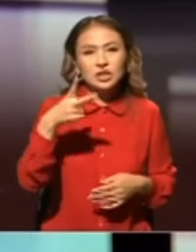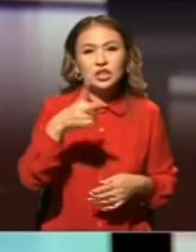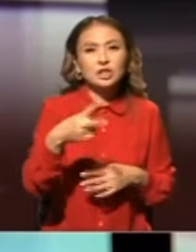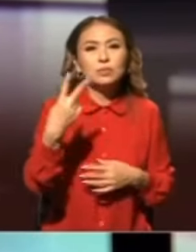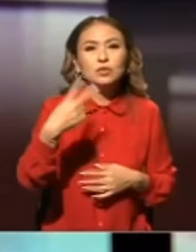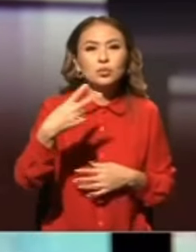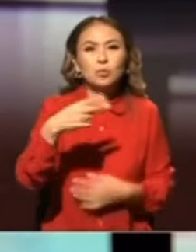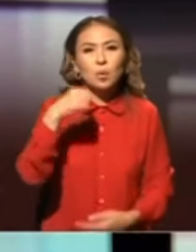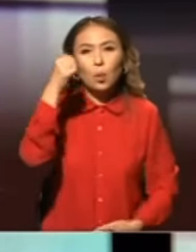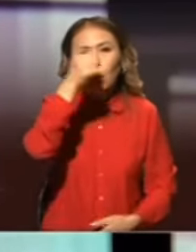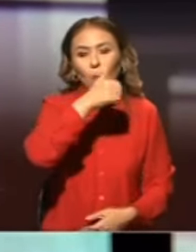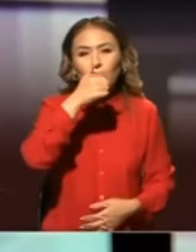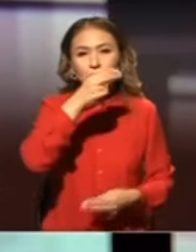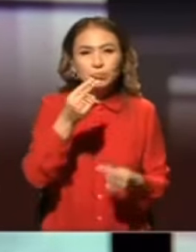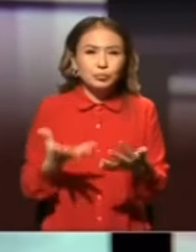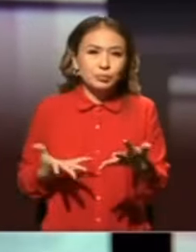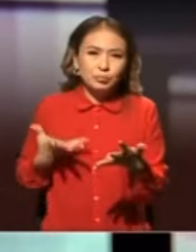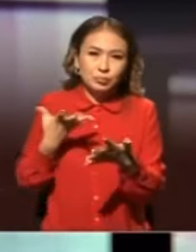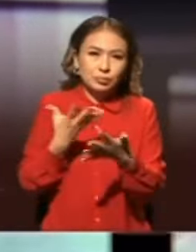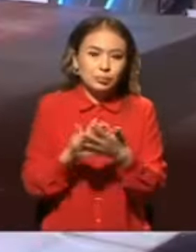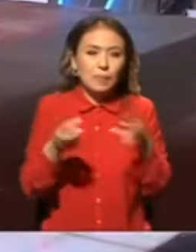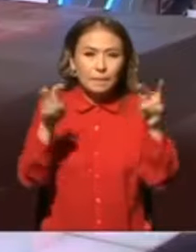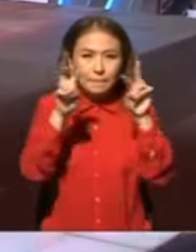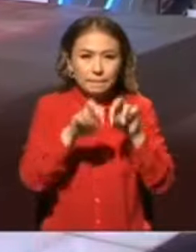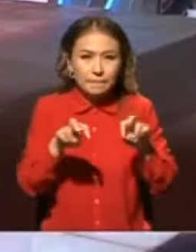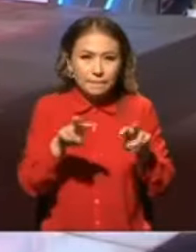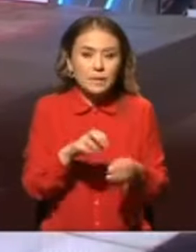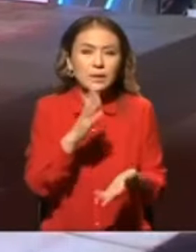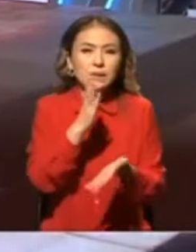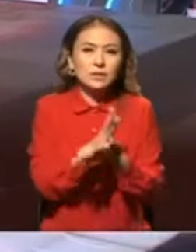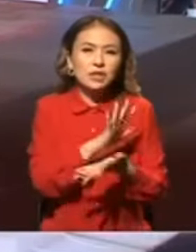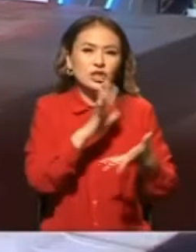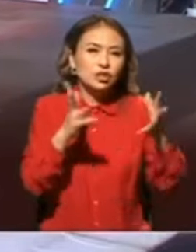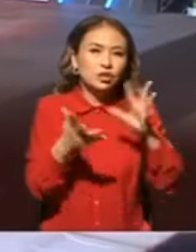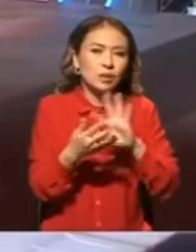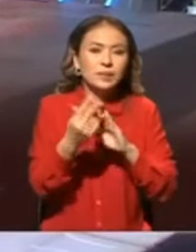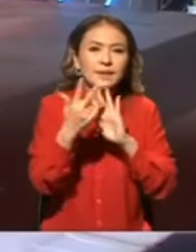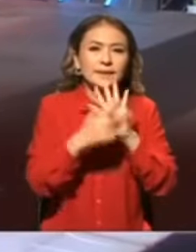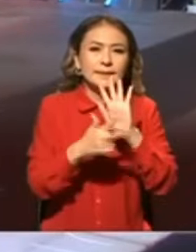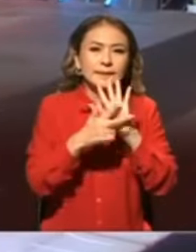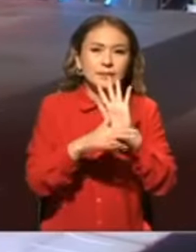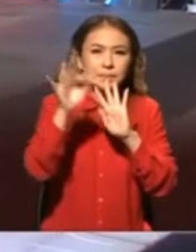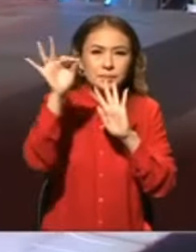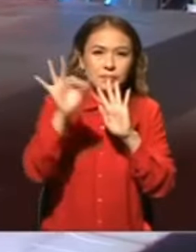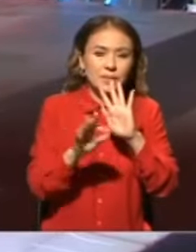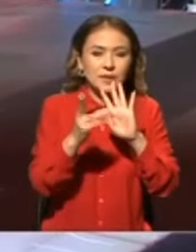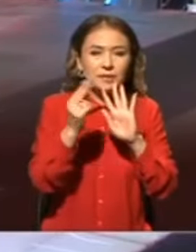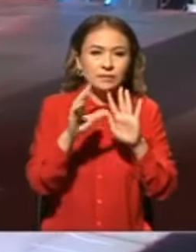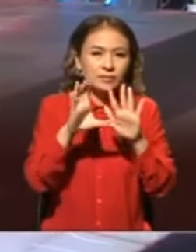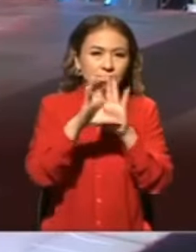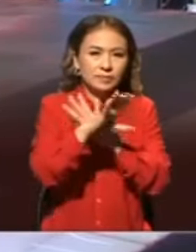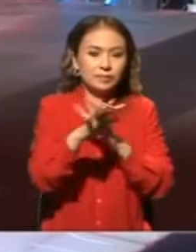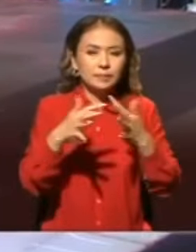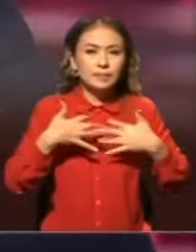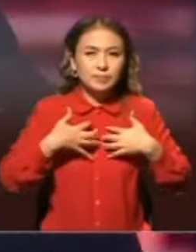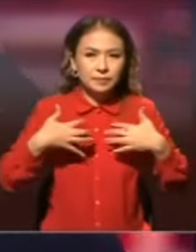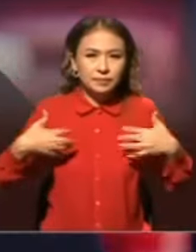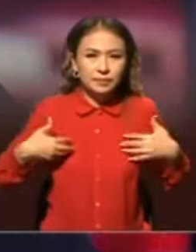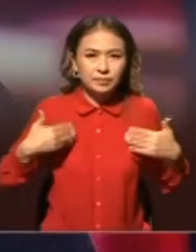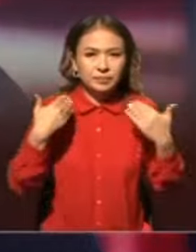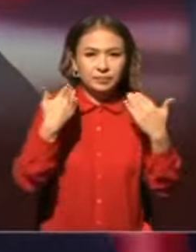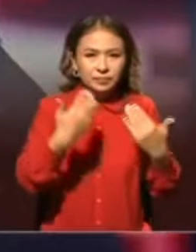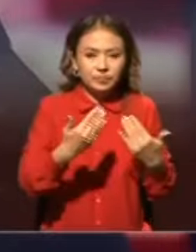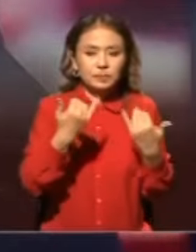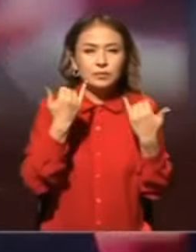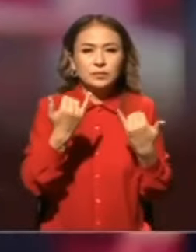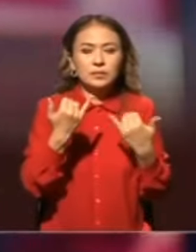2020 жылғы бөлген қаражат есебінен қазір мониторинг жүргізіп отырмыз. Жалпы мына 80%-дан астам қаражат мал шаруашылығына бағытталған. Но бірақ